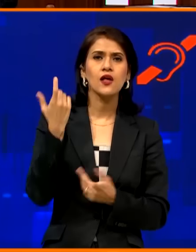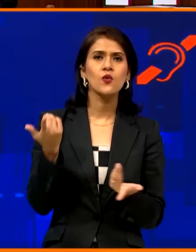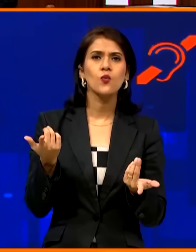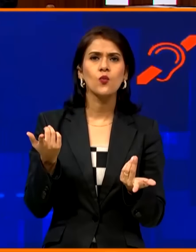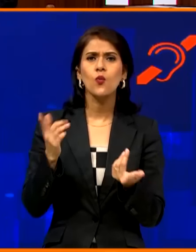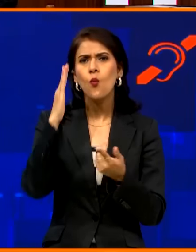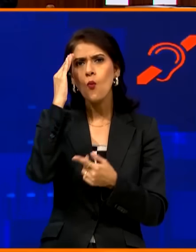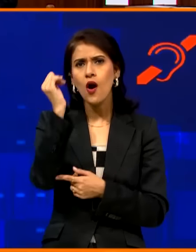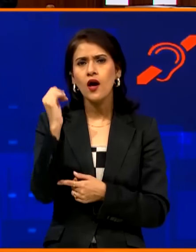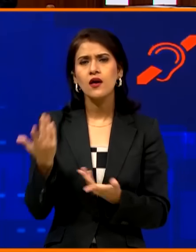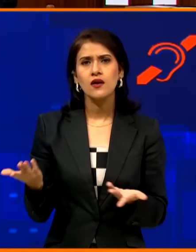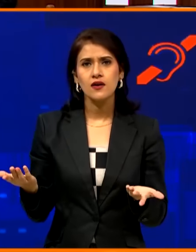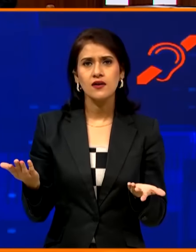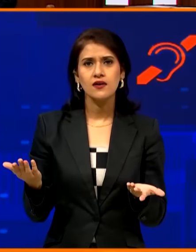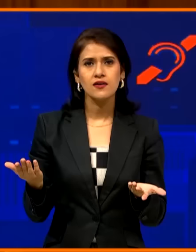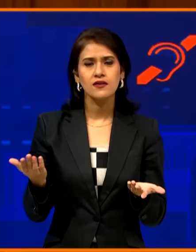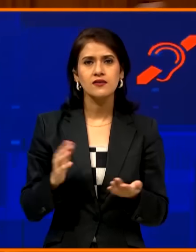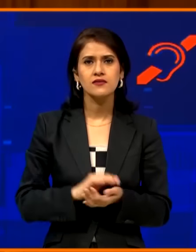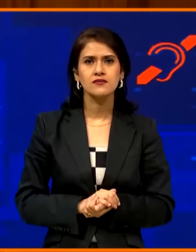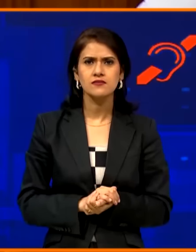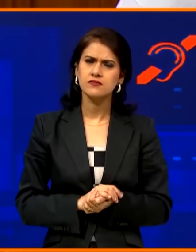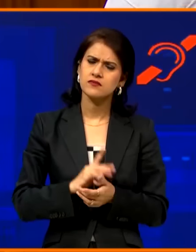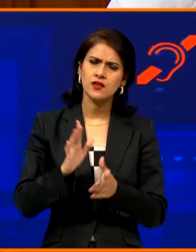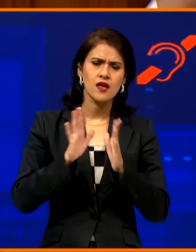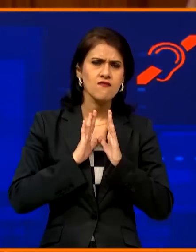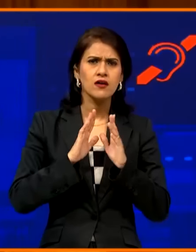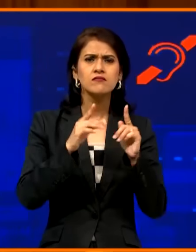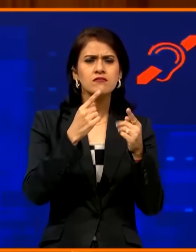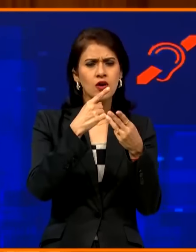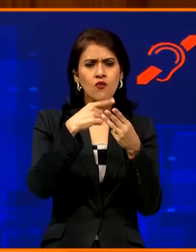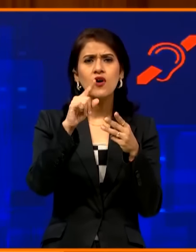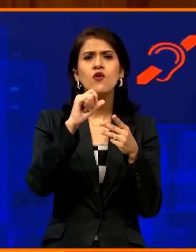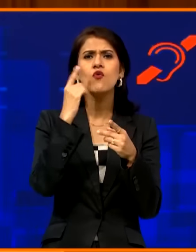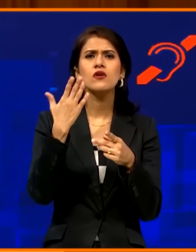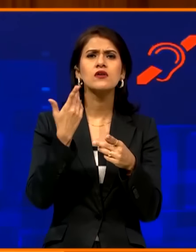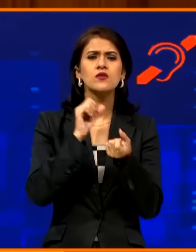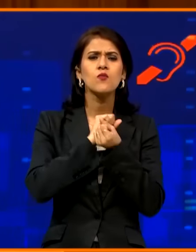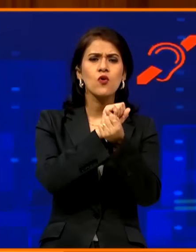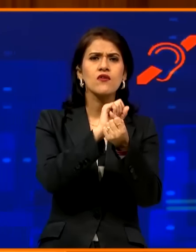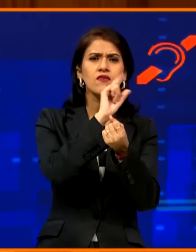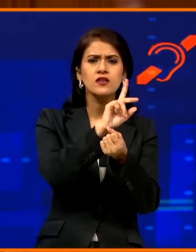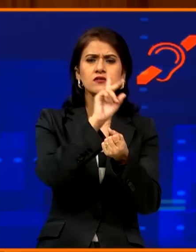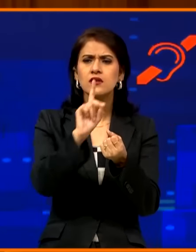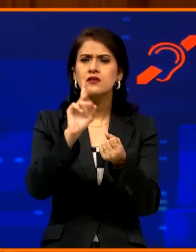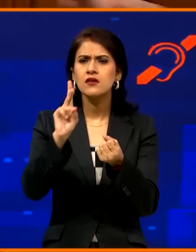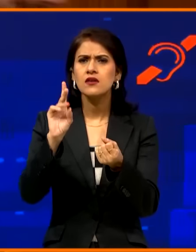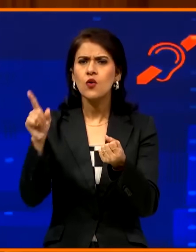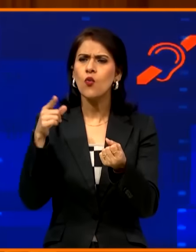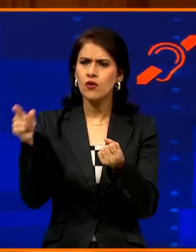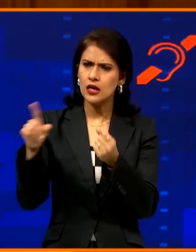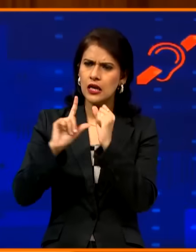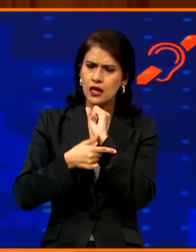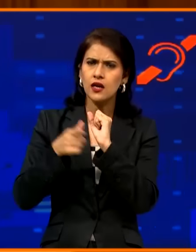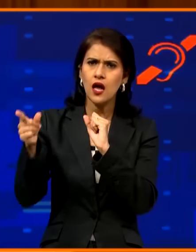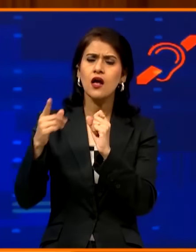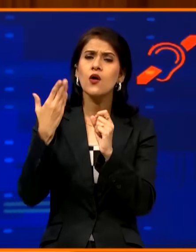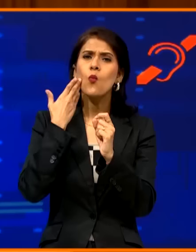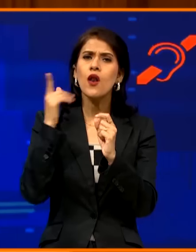किया गया सबको दी जाती लाइन से जितने लोग थे उसमें जब उसका नंबर आता उसको भी